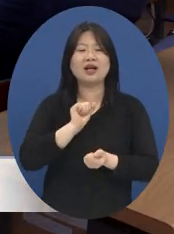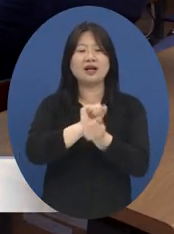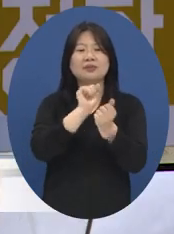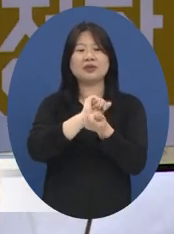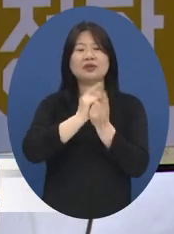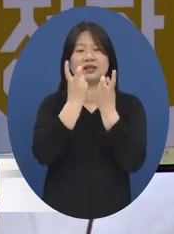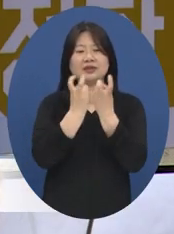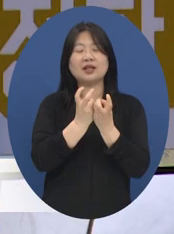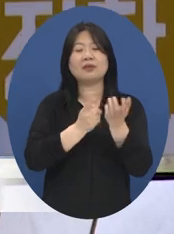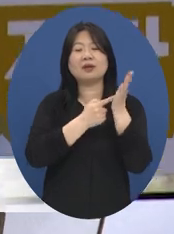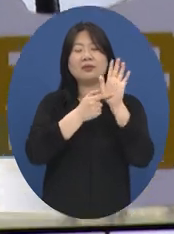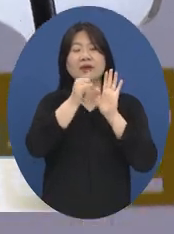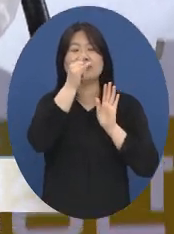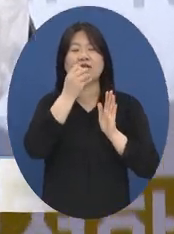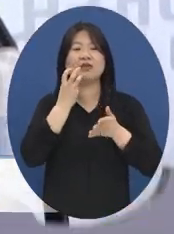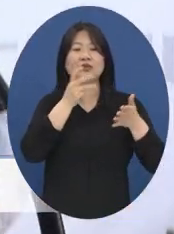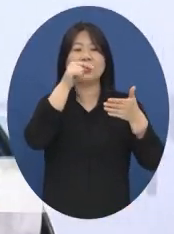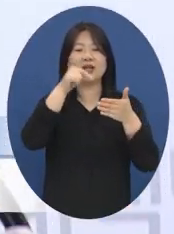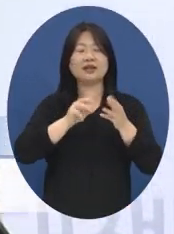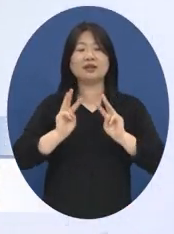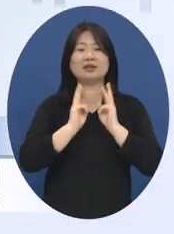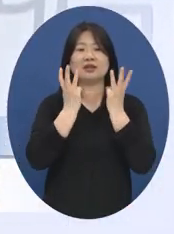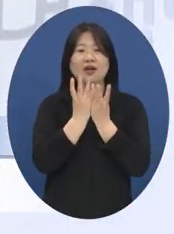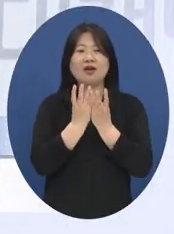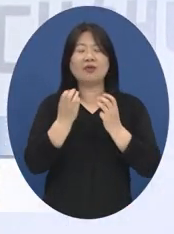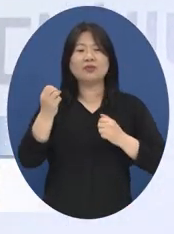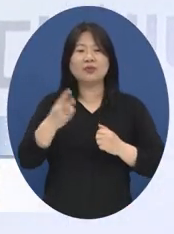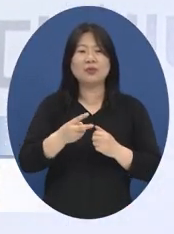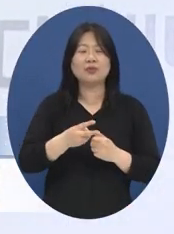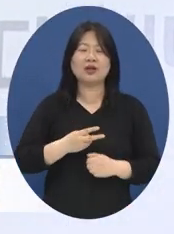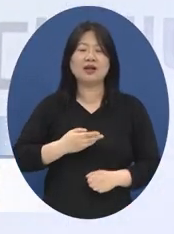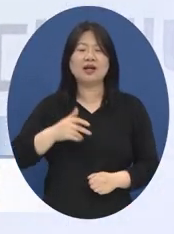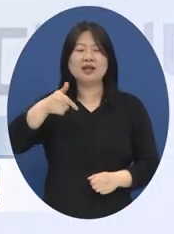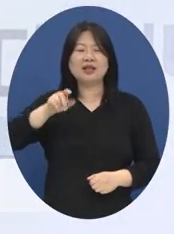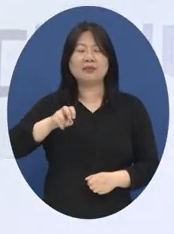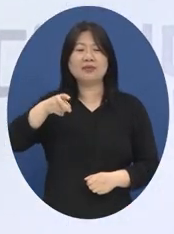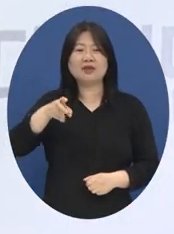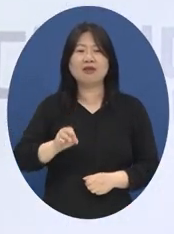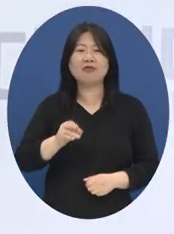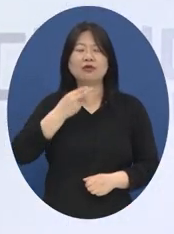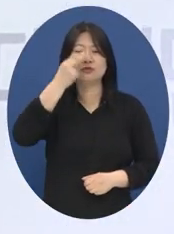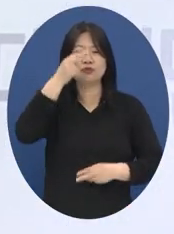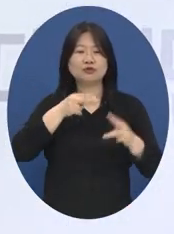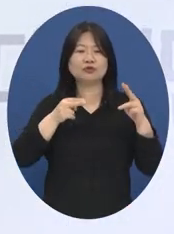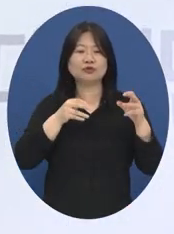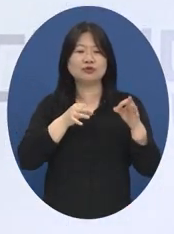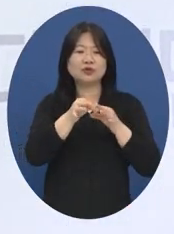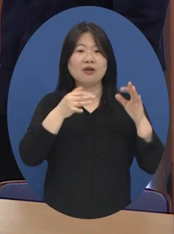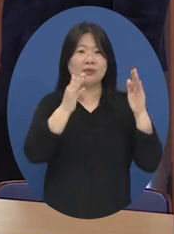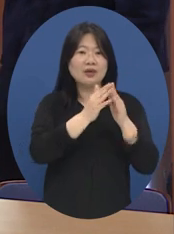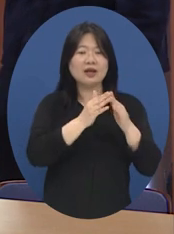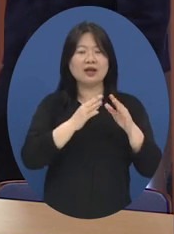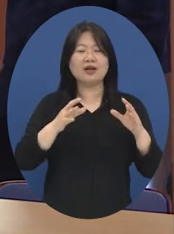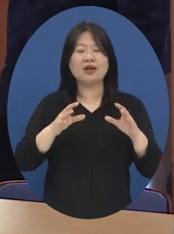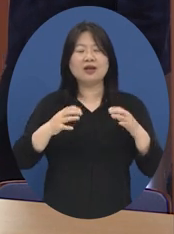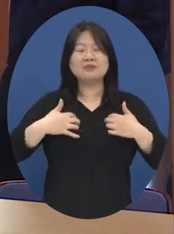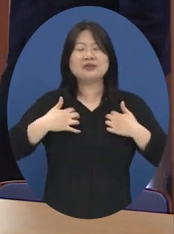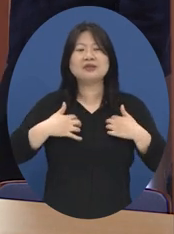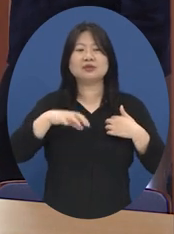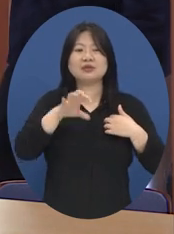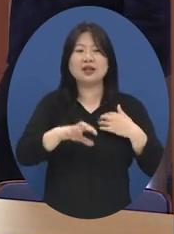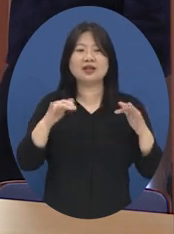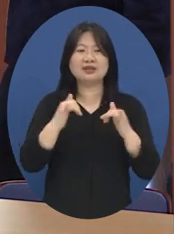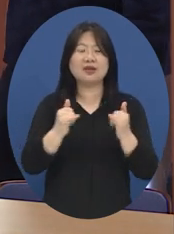발표했습니다. 우선 경기도 내 클럽이나 감성주점 등 모든 유흥시설에 사람이 모이는 것을 금지하는 집합